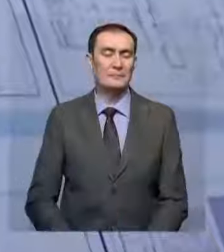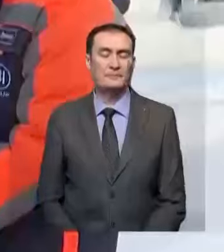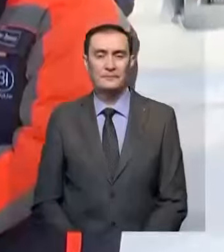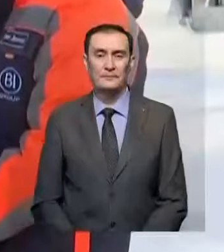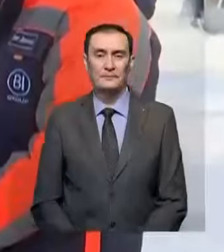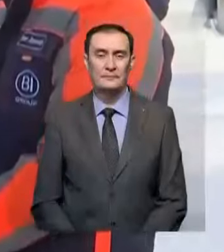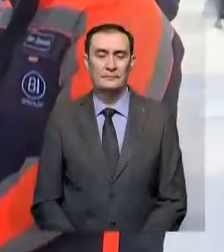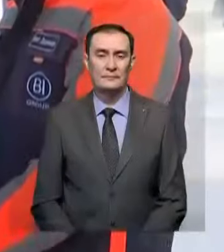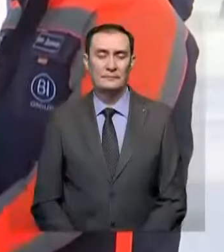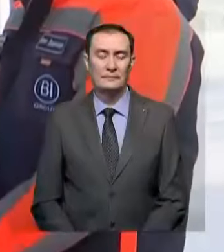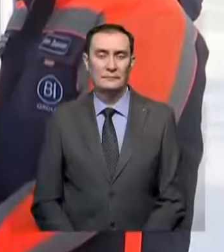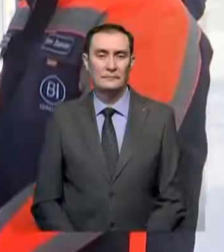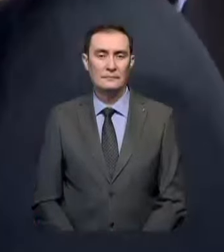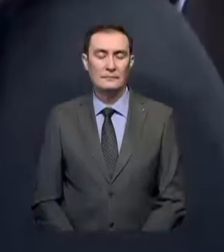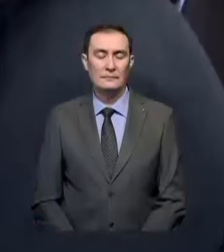лет.